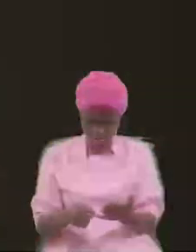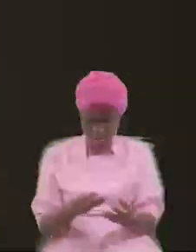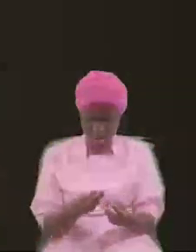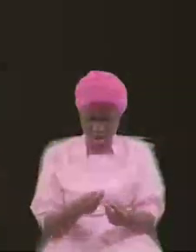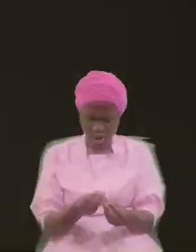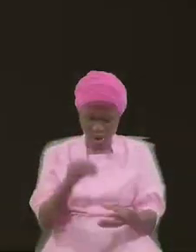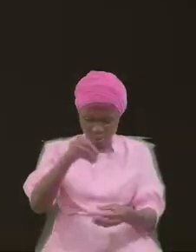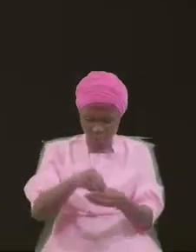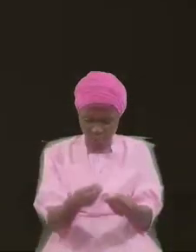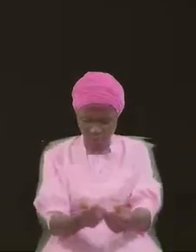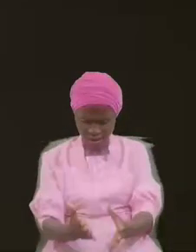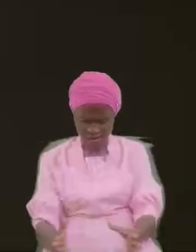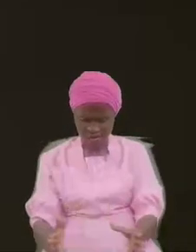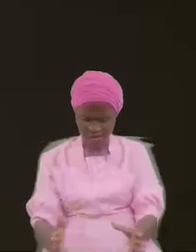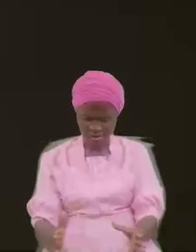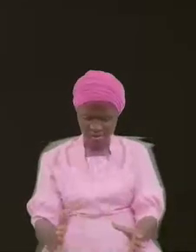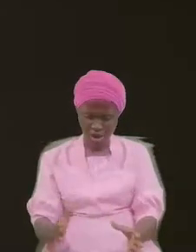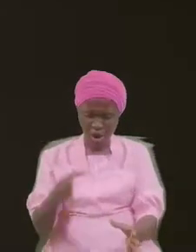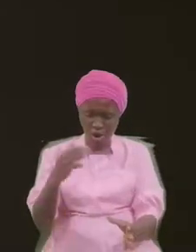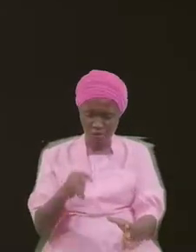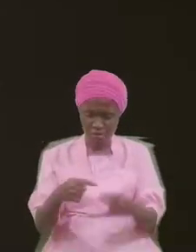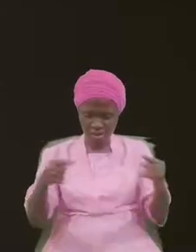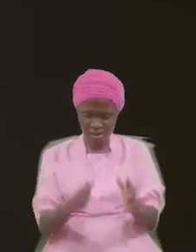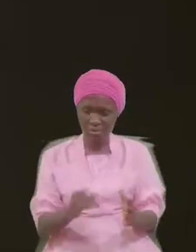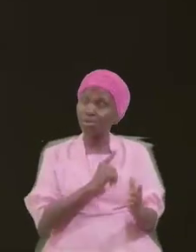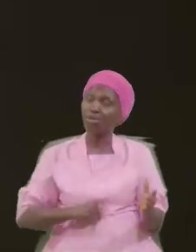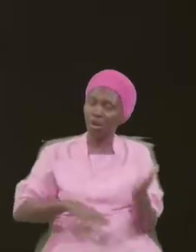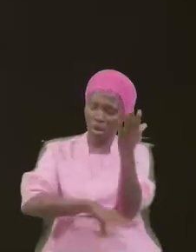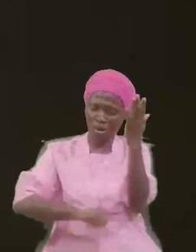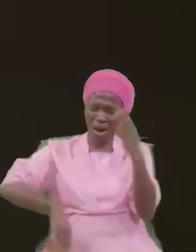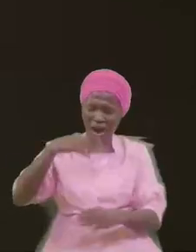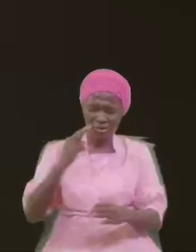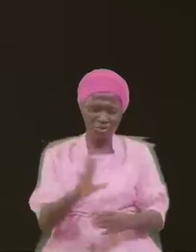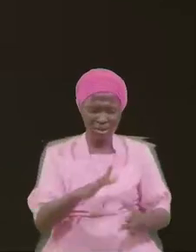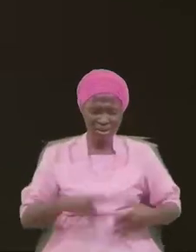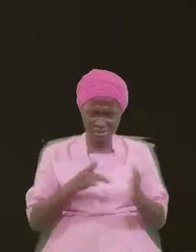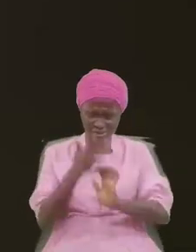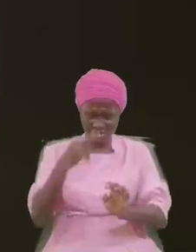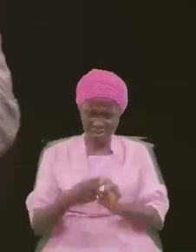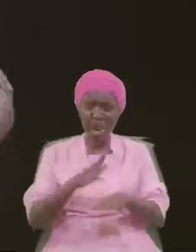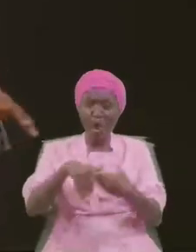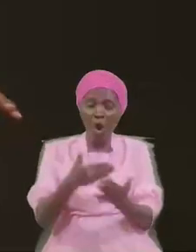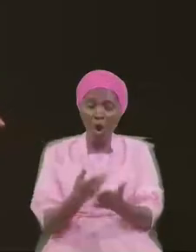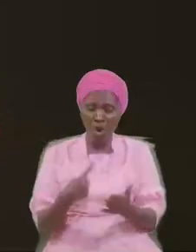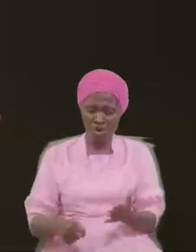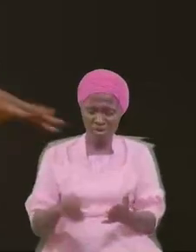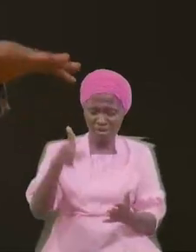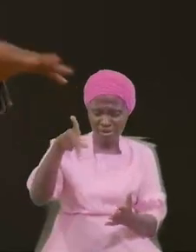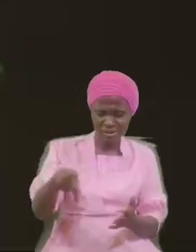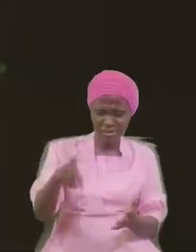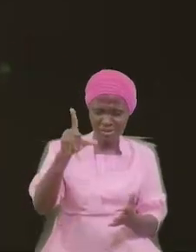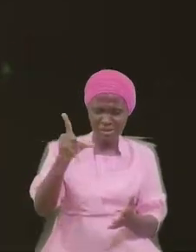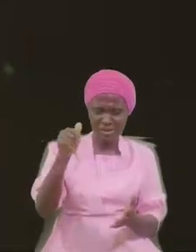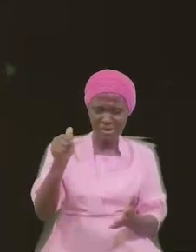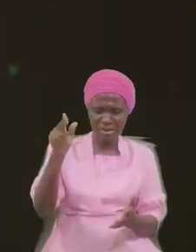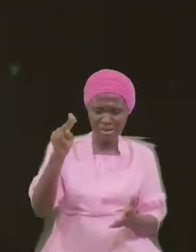Tout ce que l'ennemi a planté, Seigneur, déracine cela de leur vie. Tout ce que